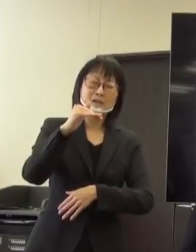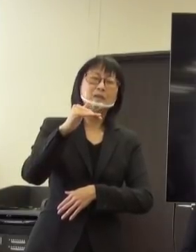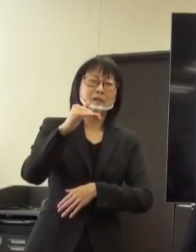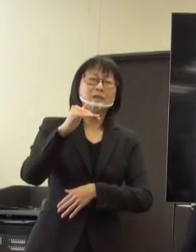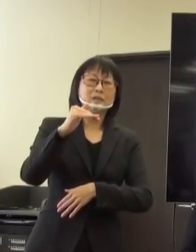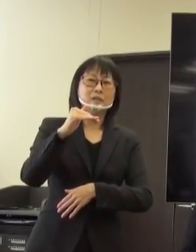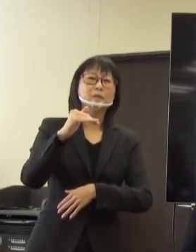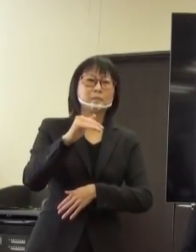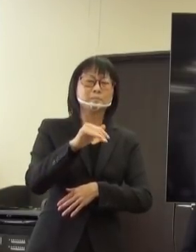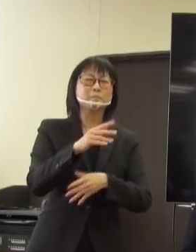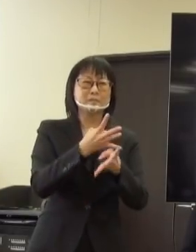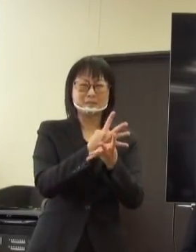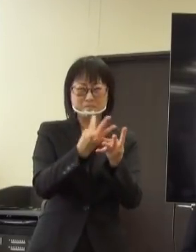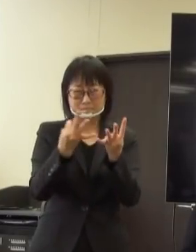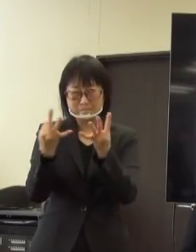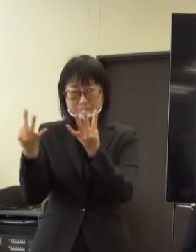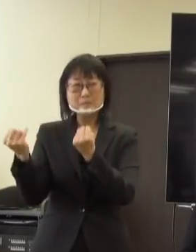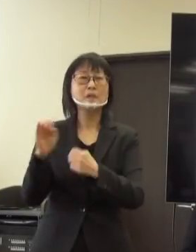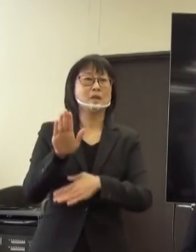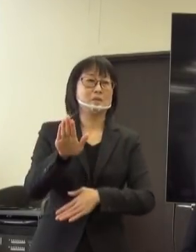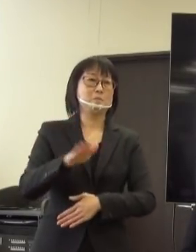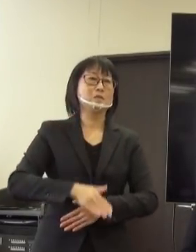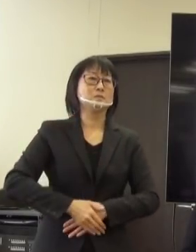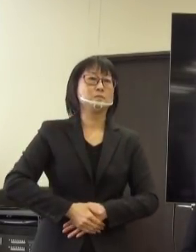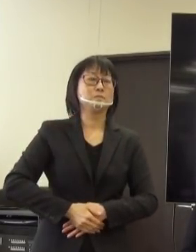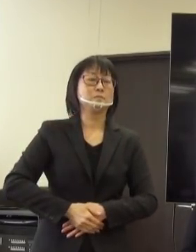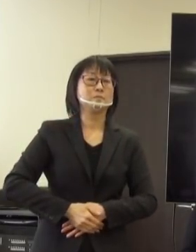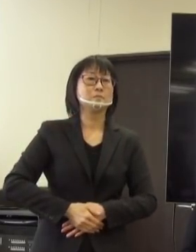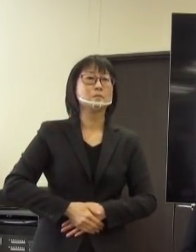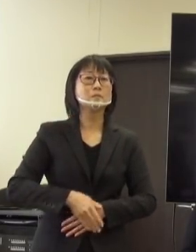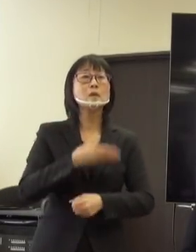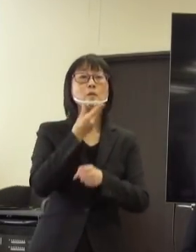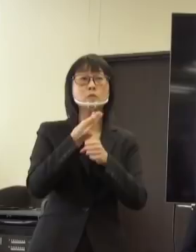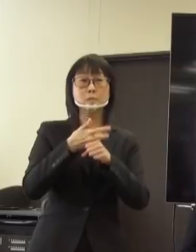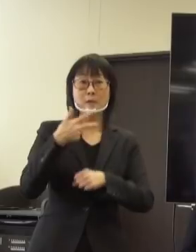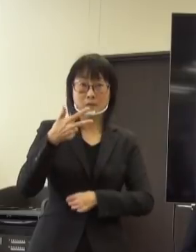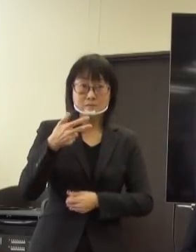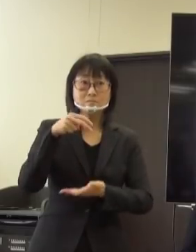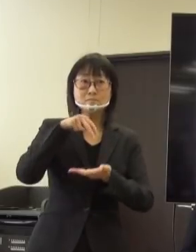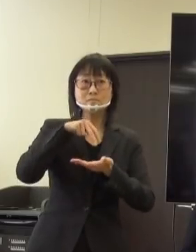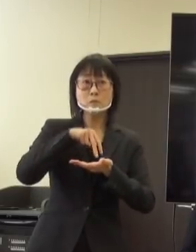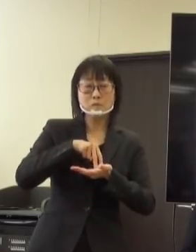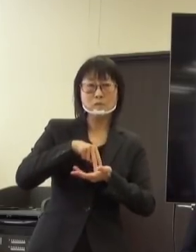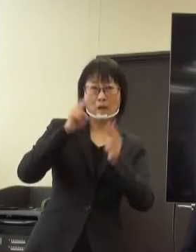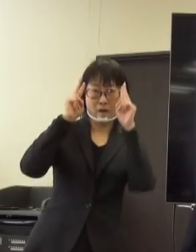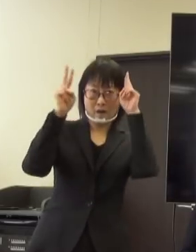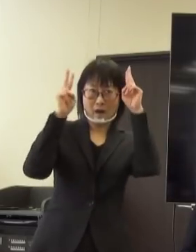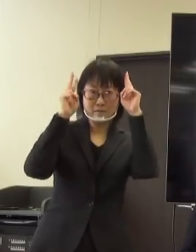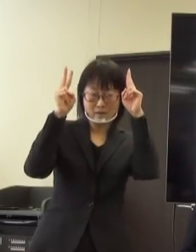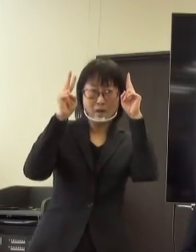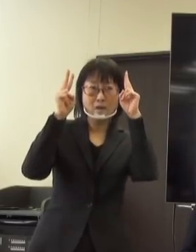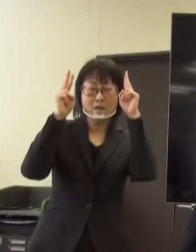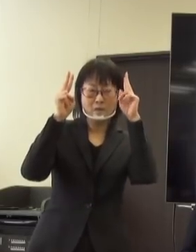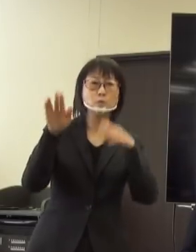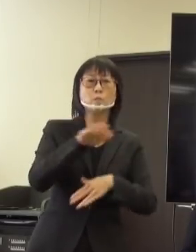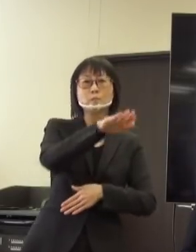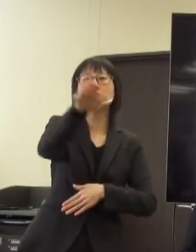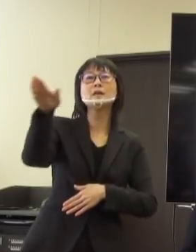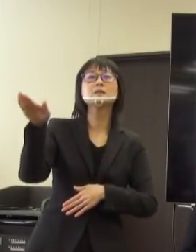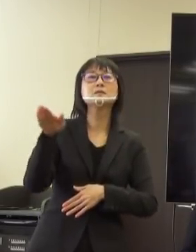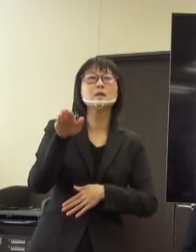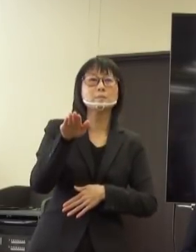。そのために、福島市では、事業者向けの、年末年始の緊急融資を、